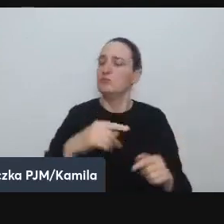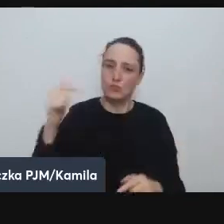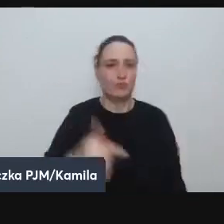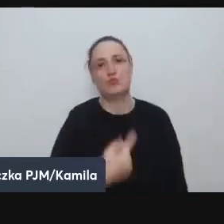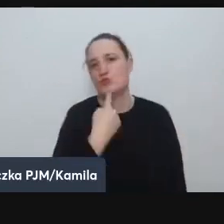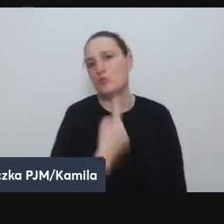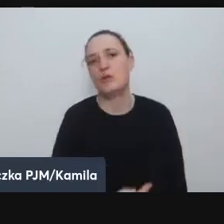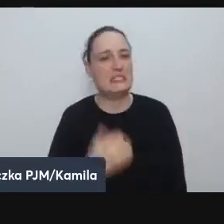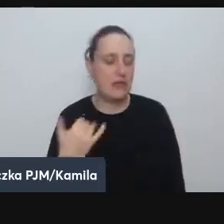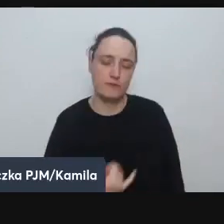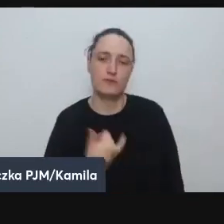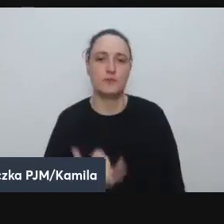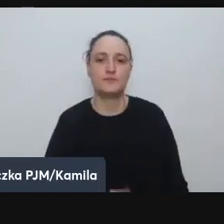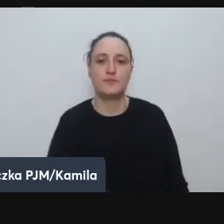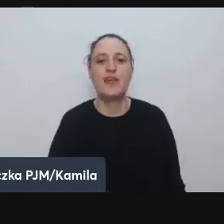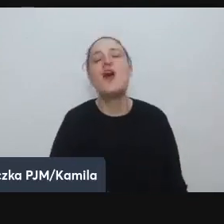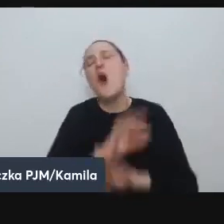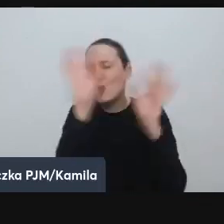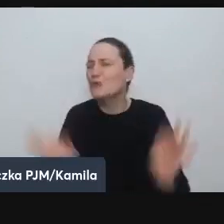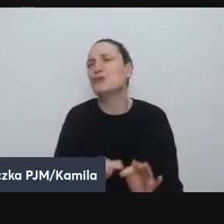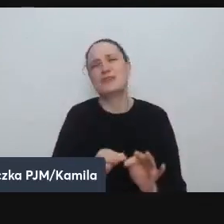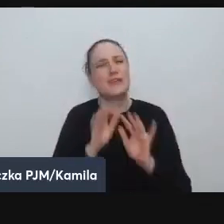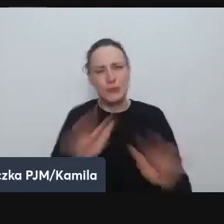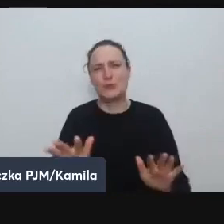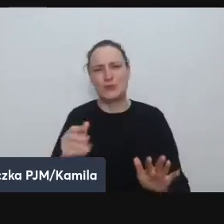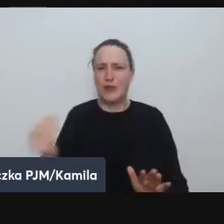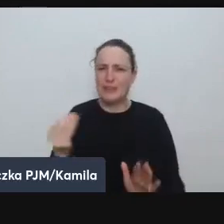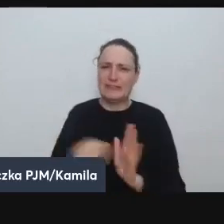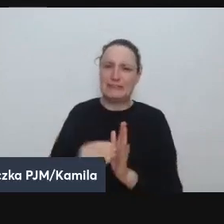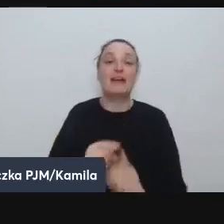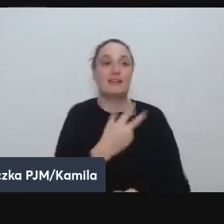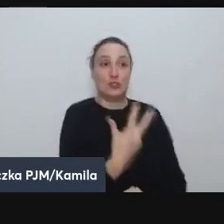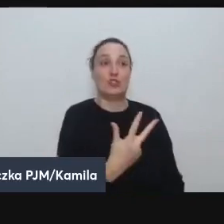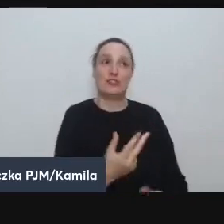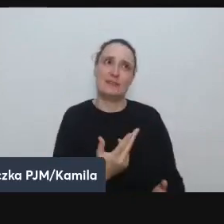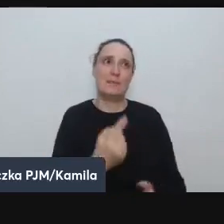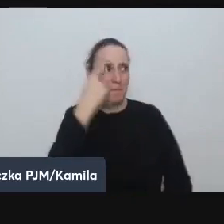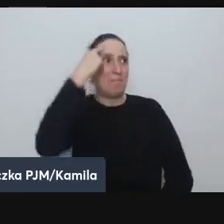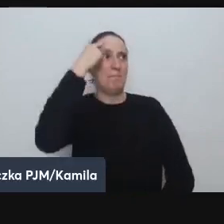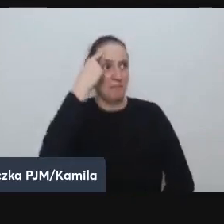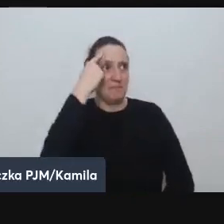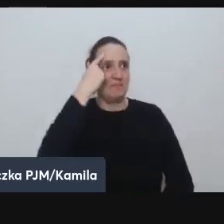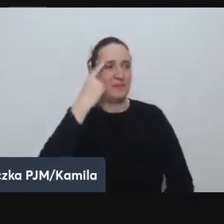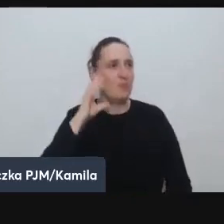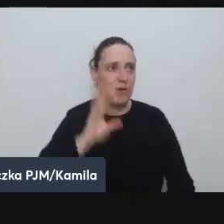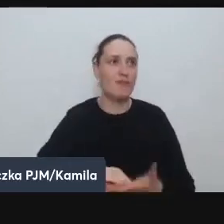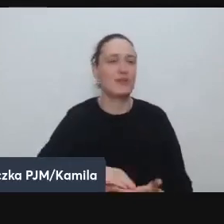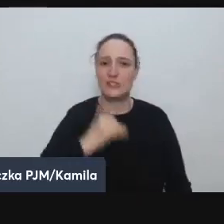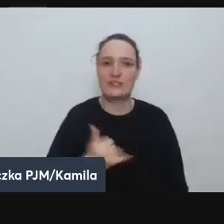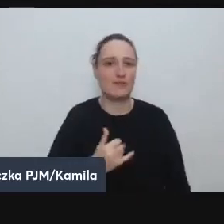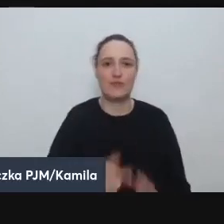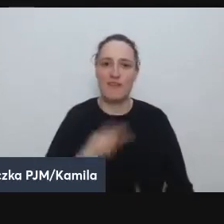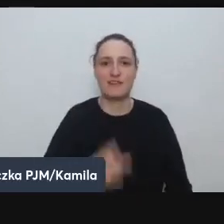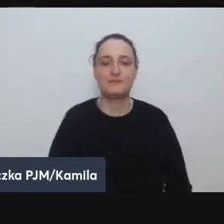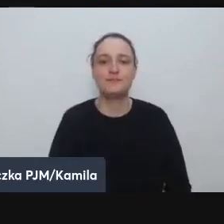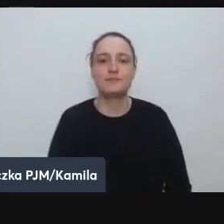nich... Znaczy, o niczym nie mogę zapomnieć, ale te mi jakoś pierwsze przyszły do głowy, jeszcze takie dwa razy podkreślone. O. Dla mnie jest